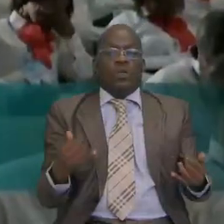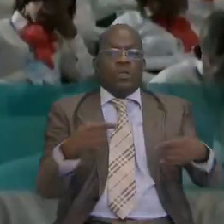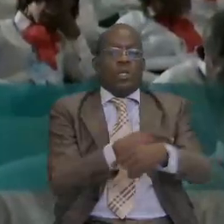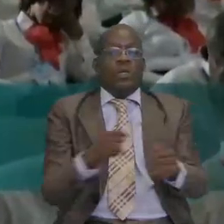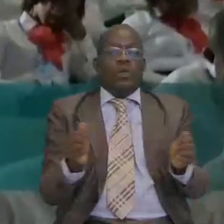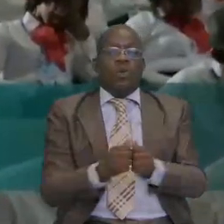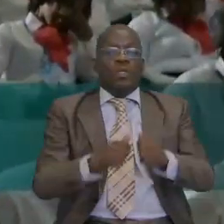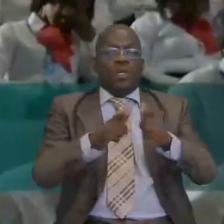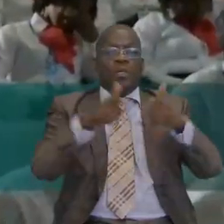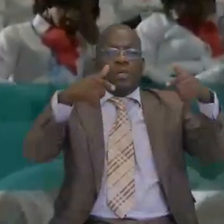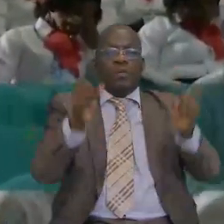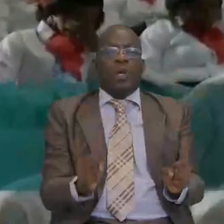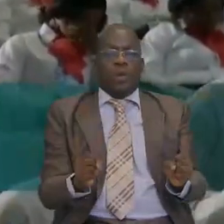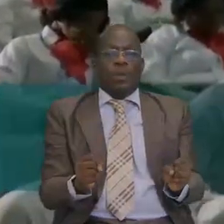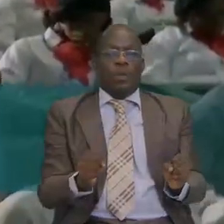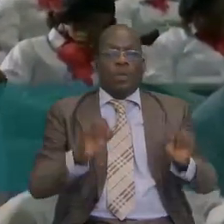puissance.